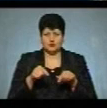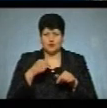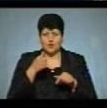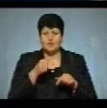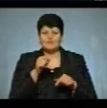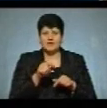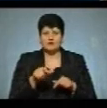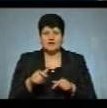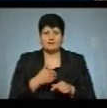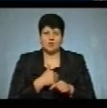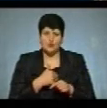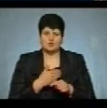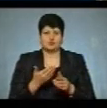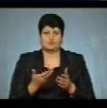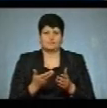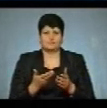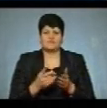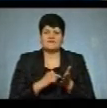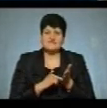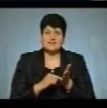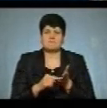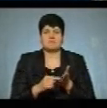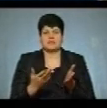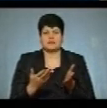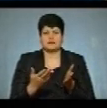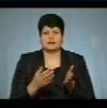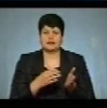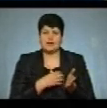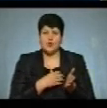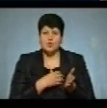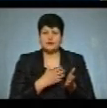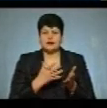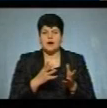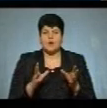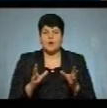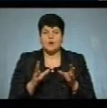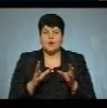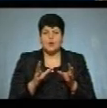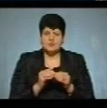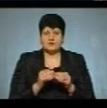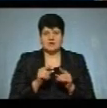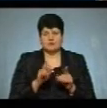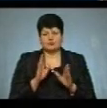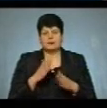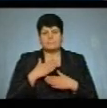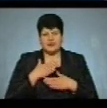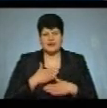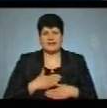тих людей, яких ми хочемо символічно відмітити такою нагородою, яка, я думаю, що це буде їм приємно, тому що